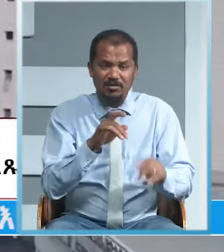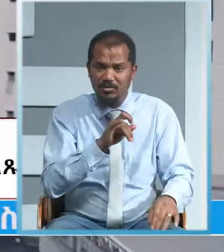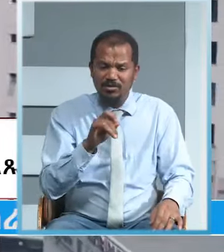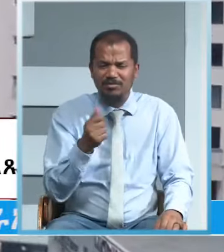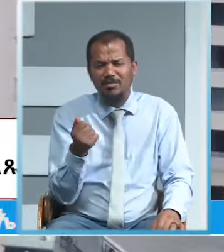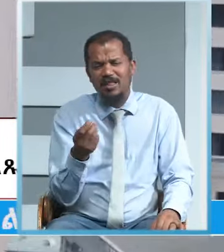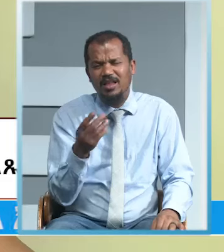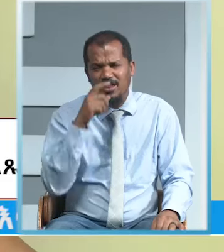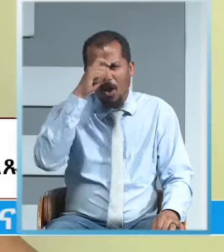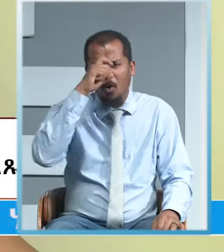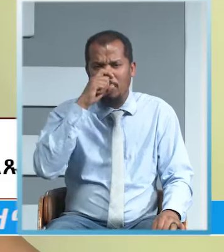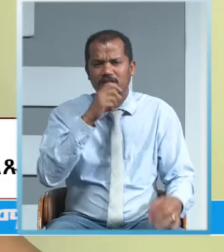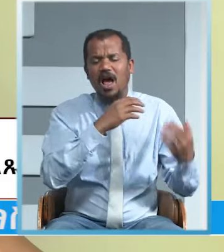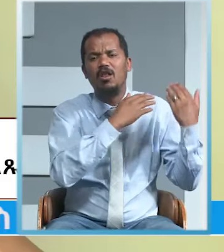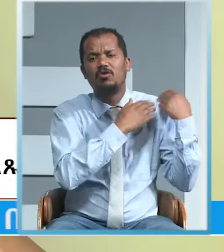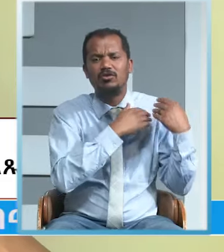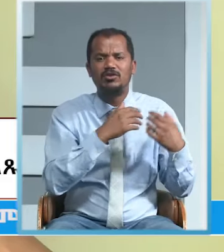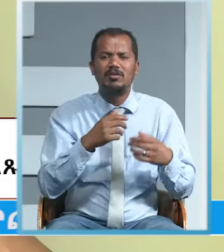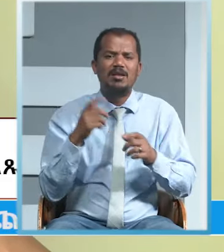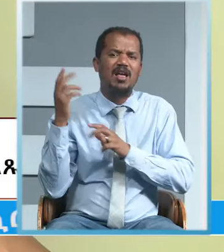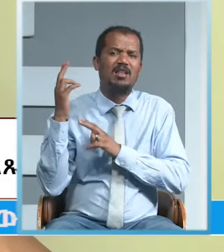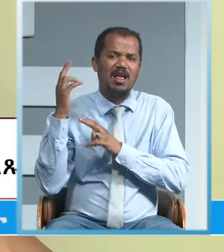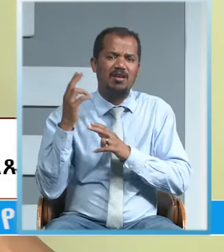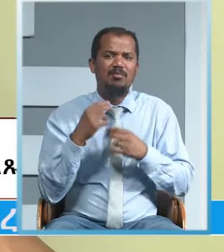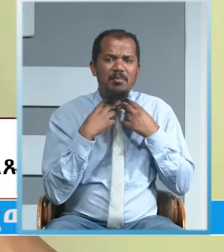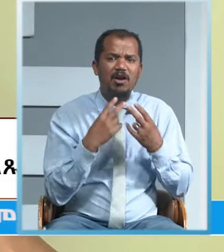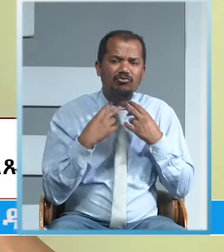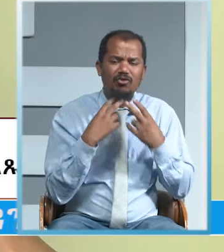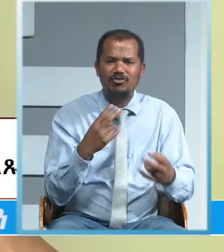በጥቂት የጎበዝ አለቆች መሳሪያ ይዞ በሚያስችሁት